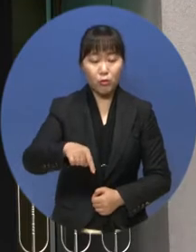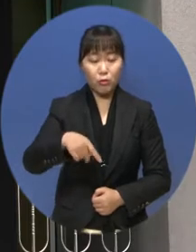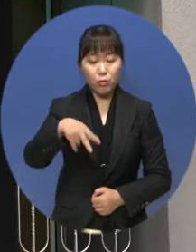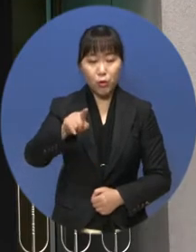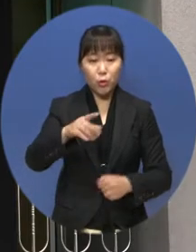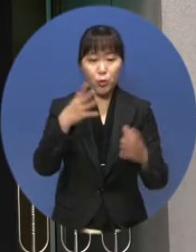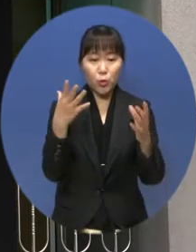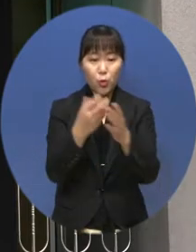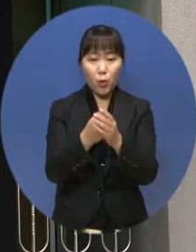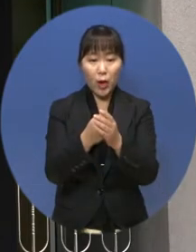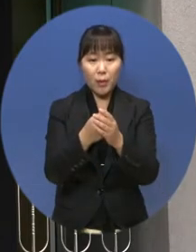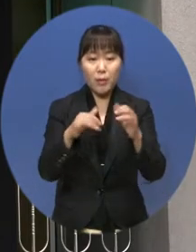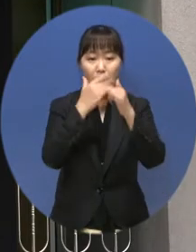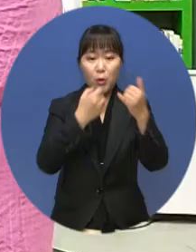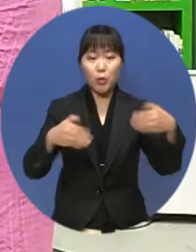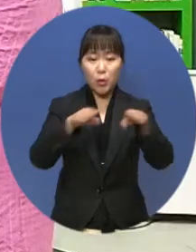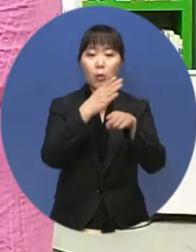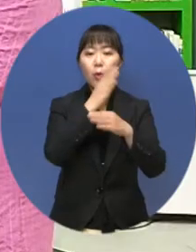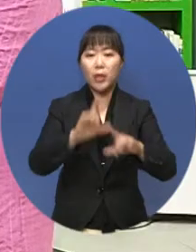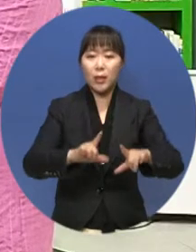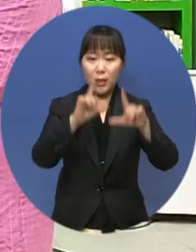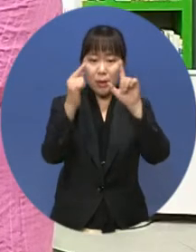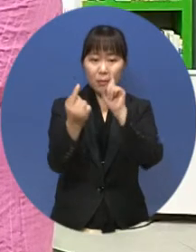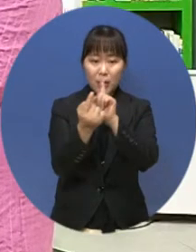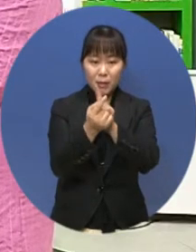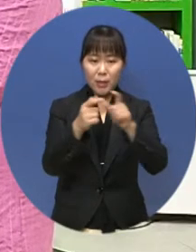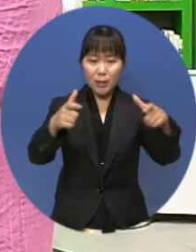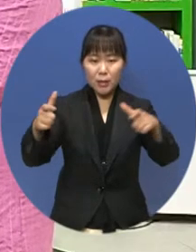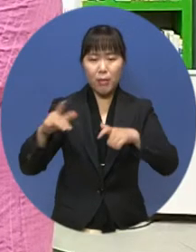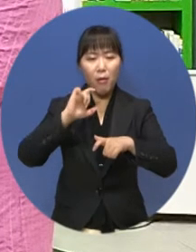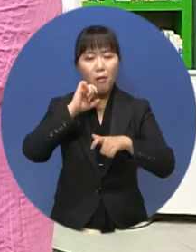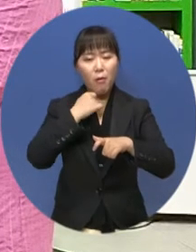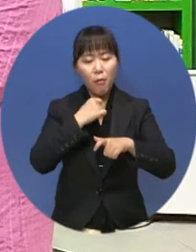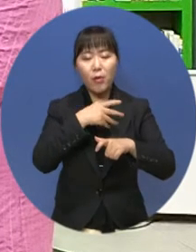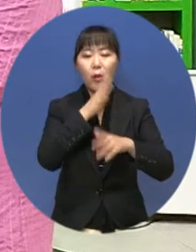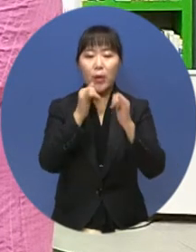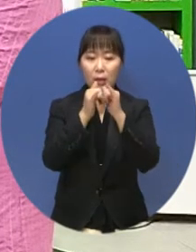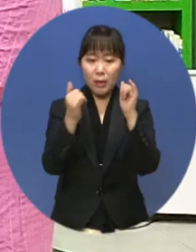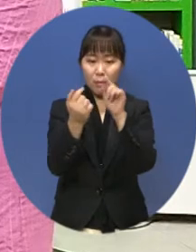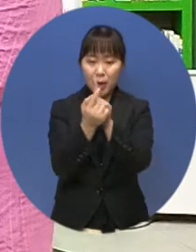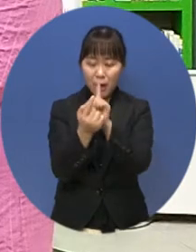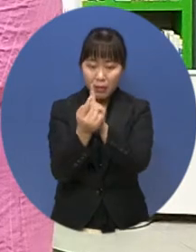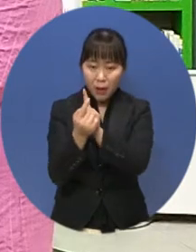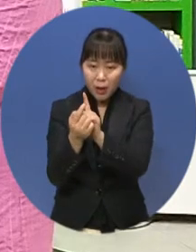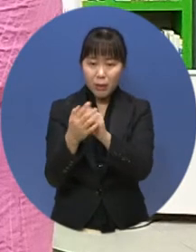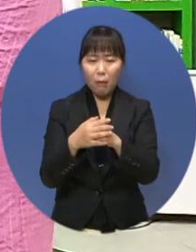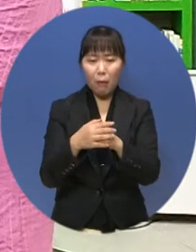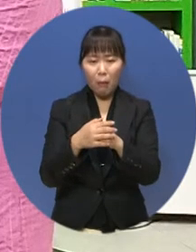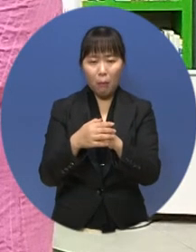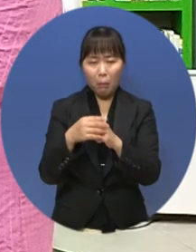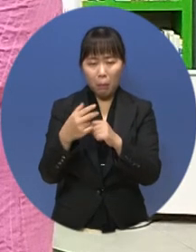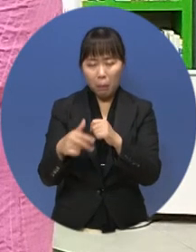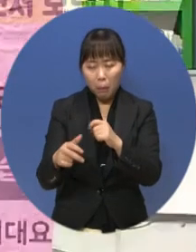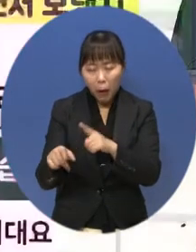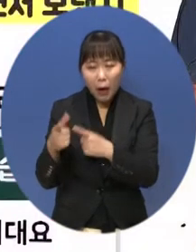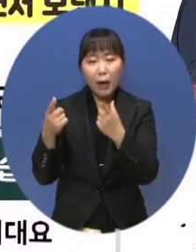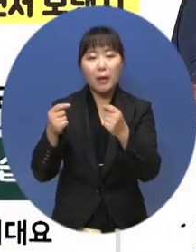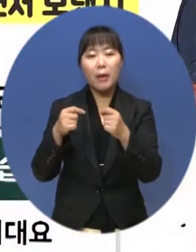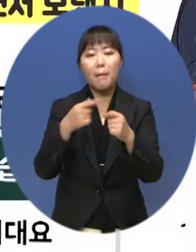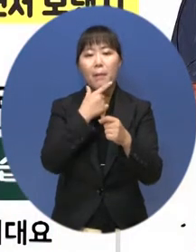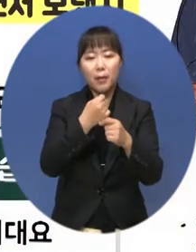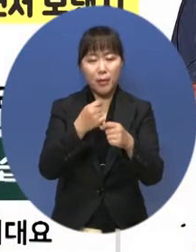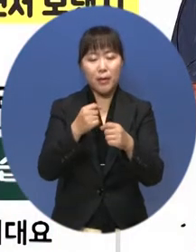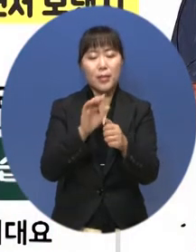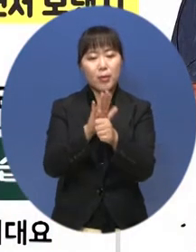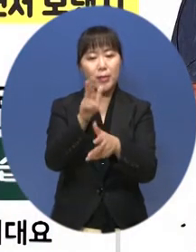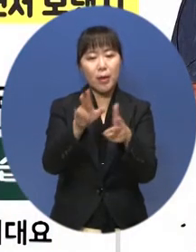수서종합사회복지관이 노인의 날을 맞아 지역의 취약계층 어르신을 위한 요실금 팬티 지원 사업을 진행하고 있어 그